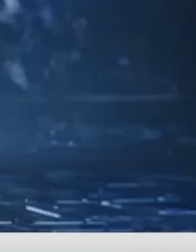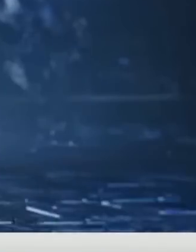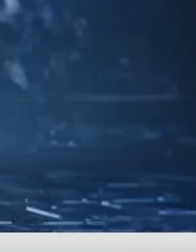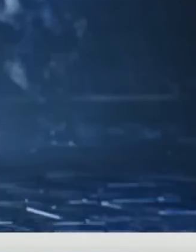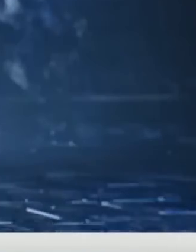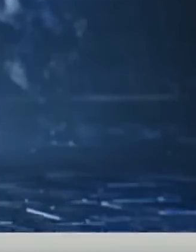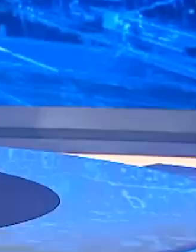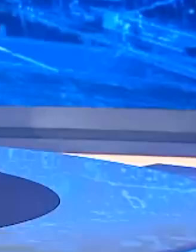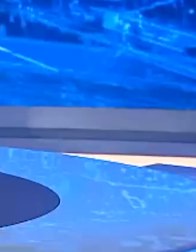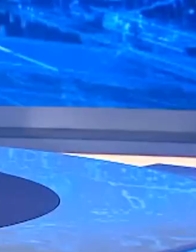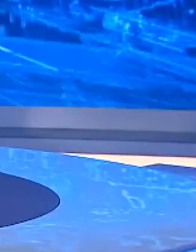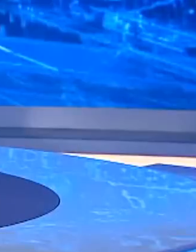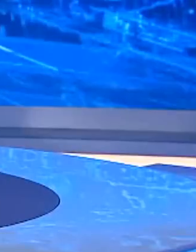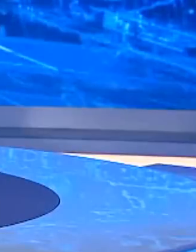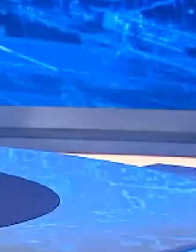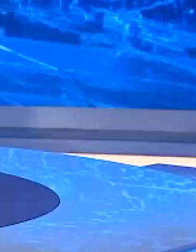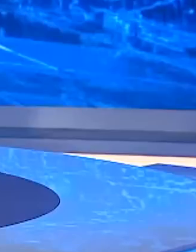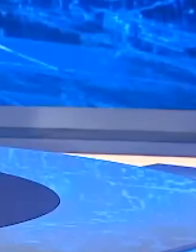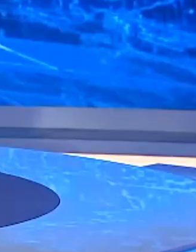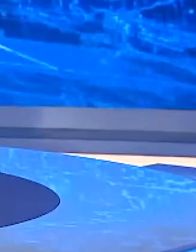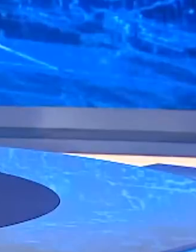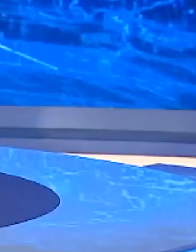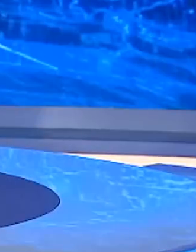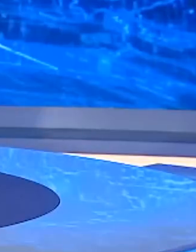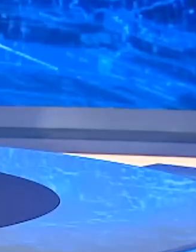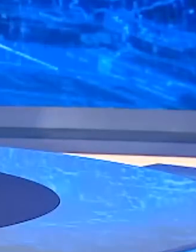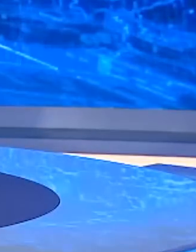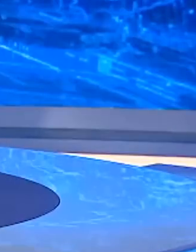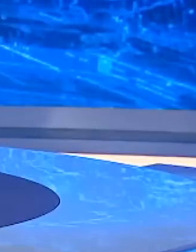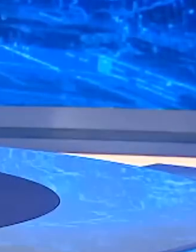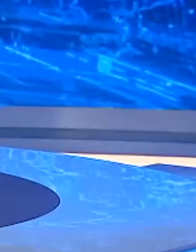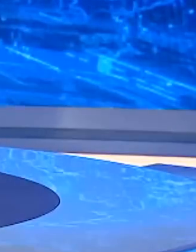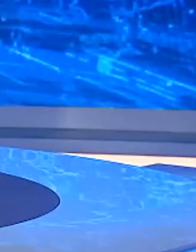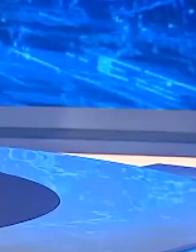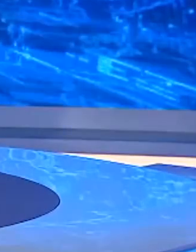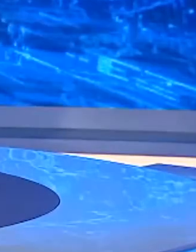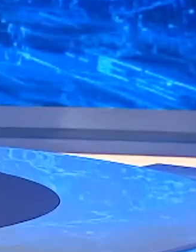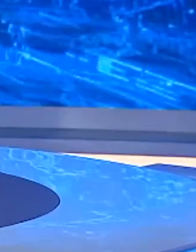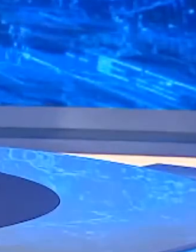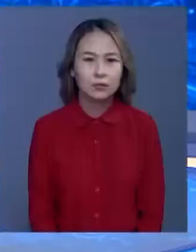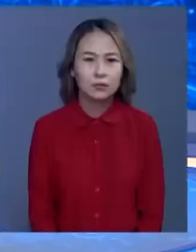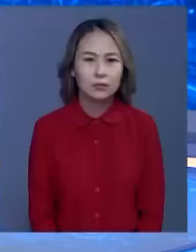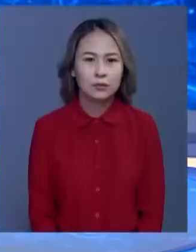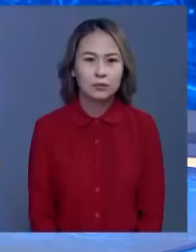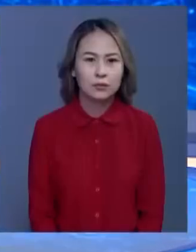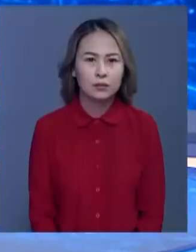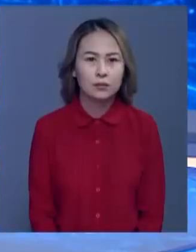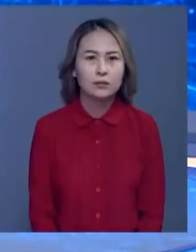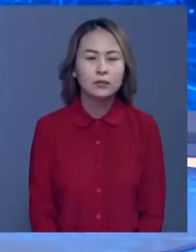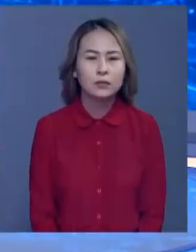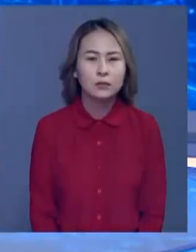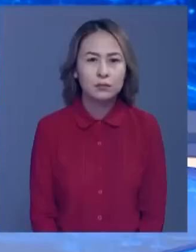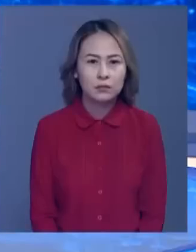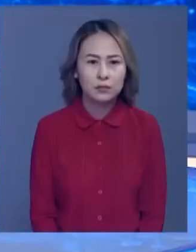күш-қуатымызды одан әрі арттыра түсеміз деп сенемін. Баршаңызға мықты денсаулық пен бақ береке, елімізге татулық пен